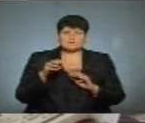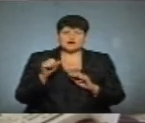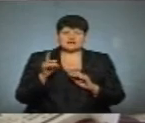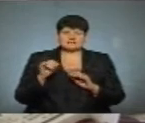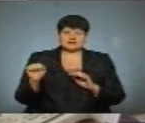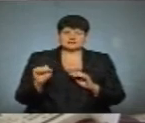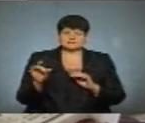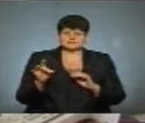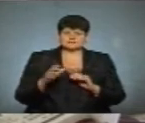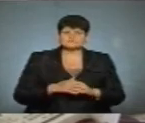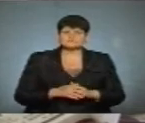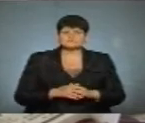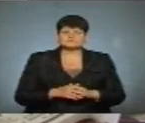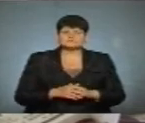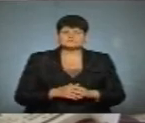повіту.